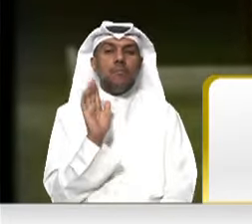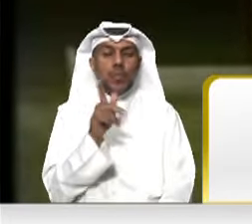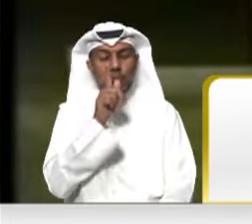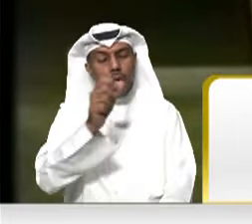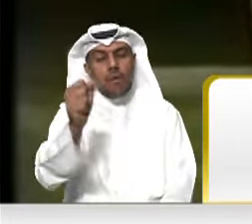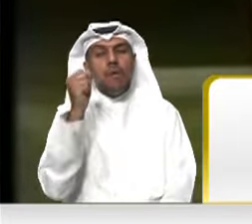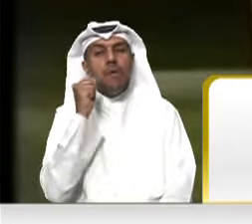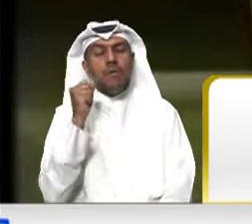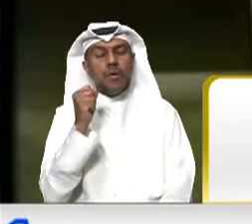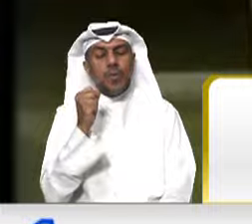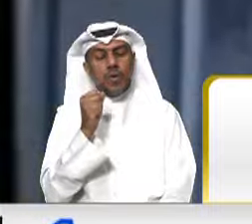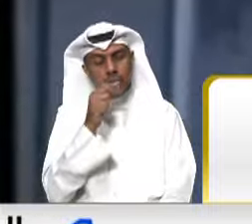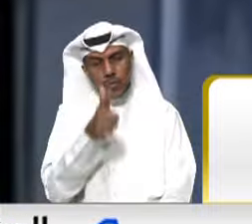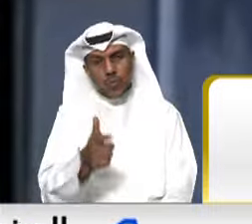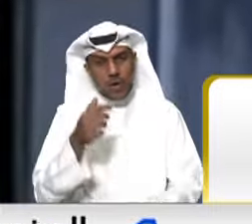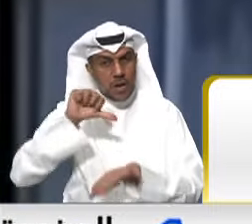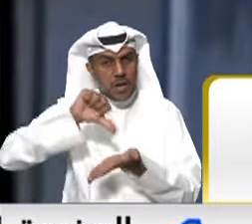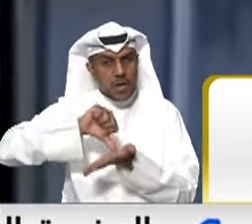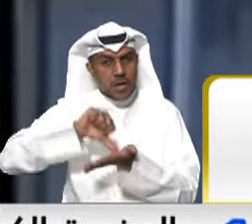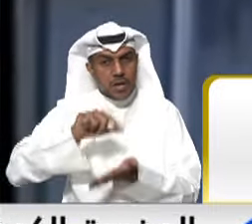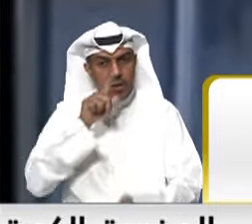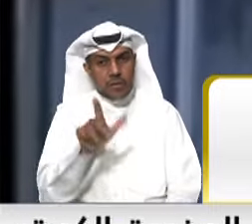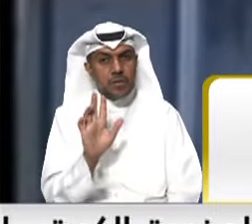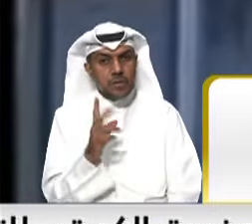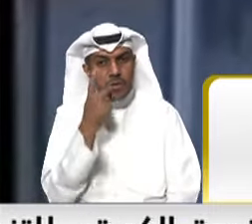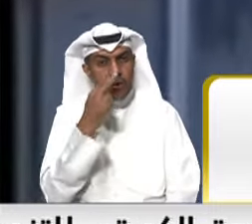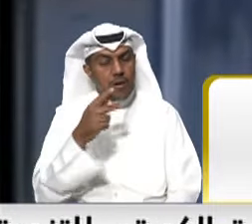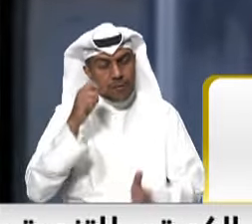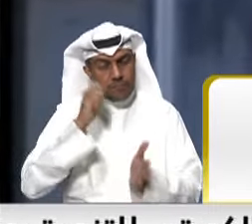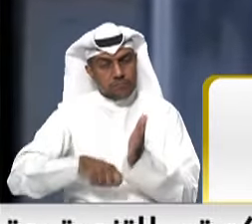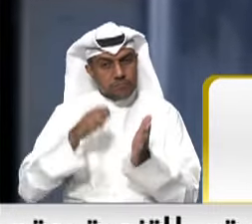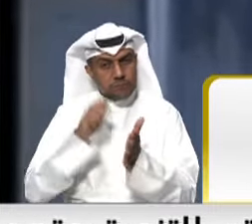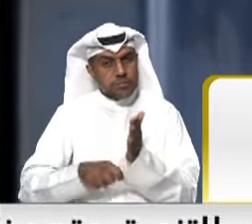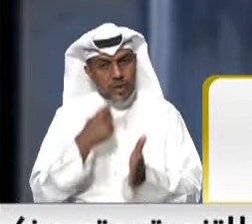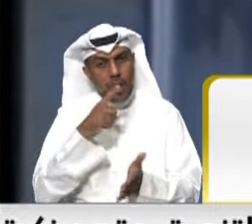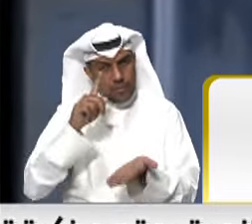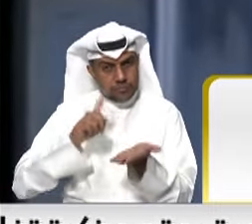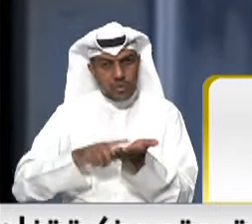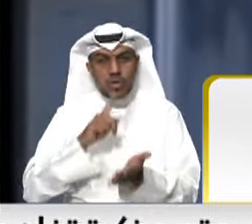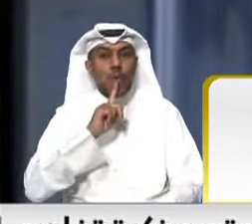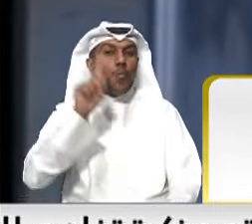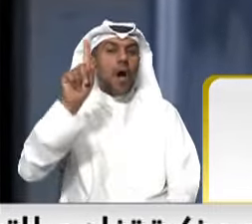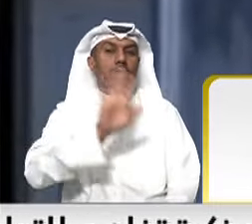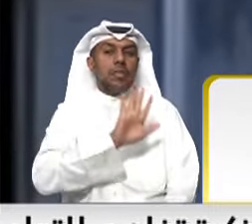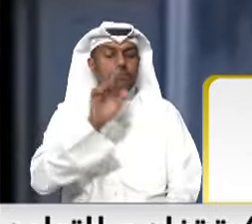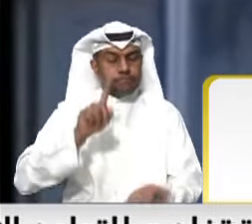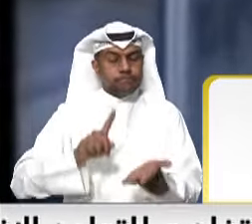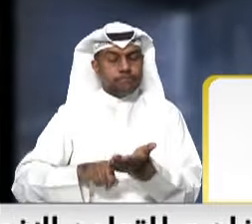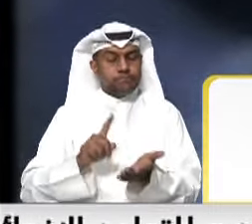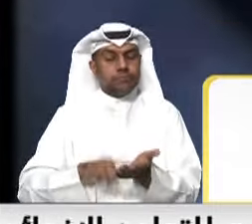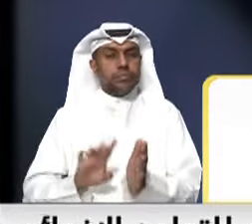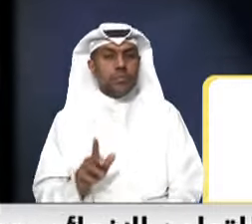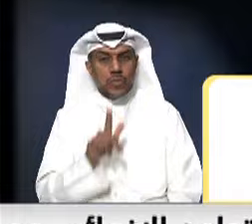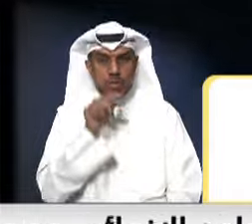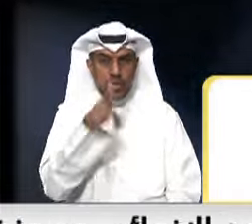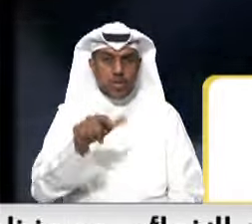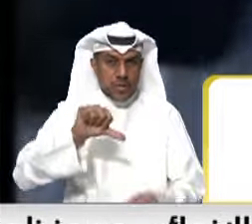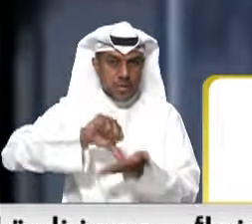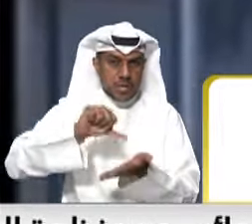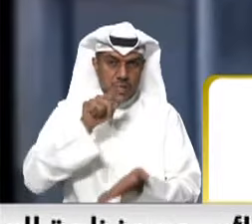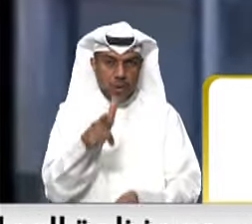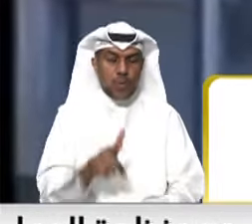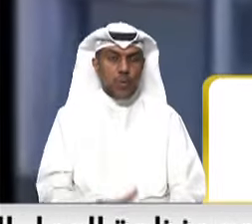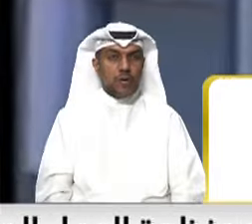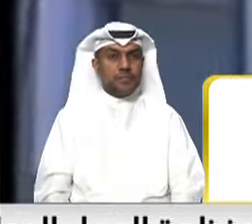وقوي موضحا ان هذا القرار غير قابل للتغيير وفي الوقت الذي افادت تقارير باجتماع